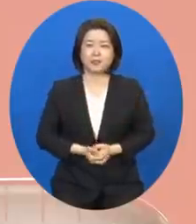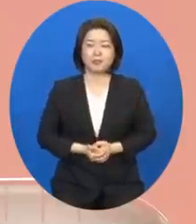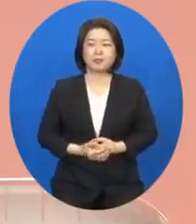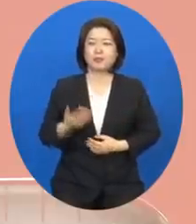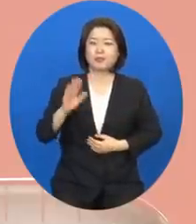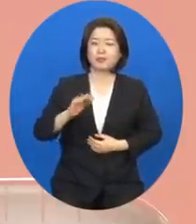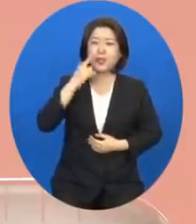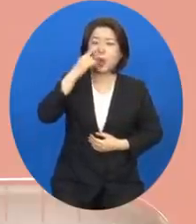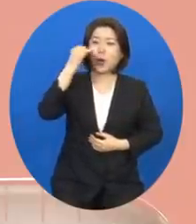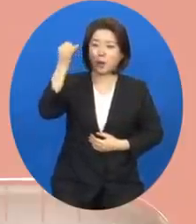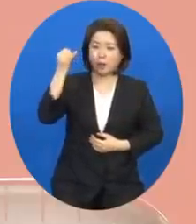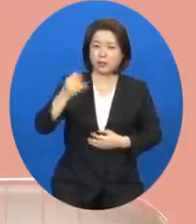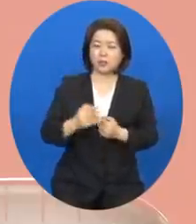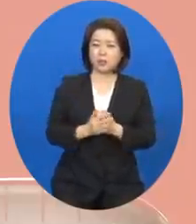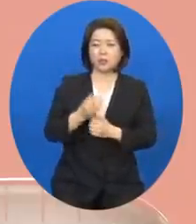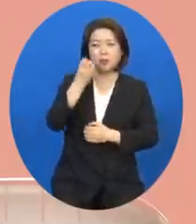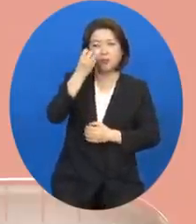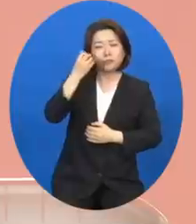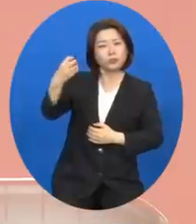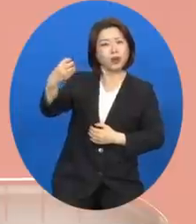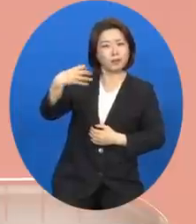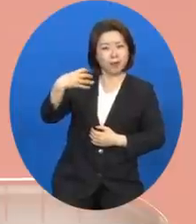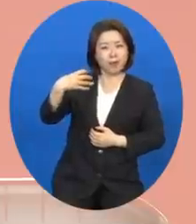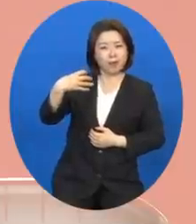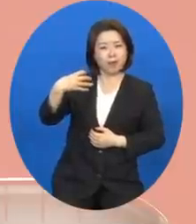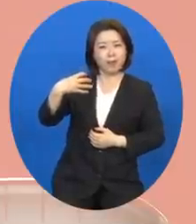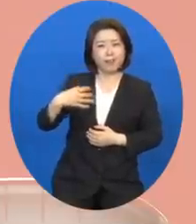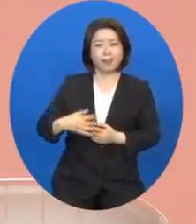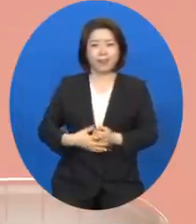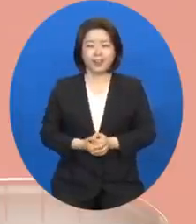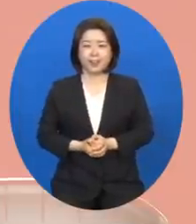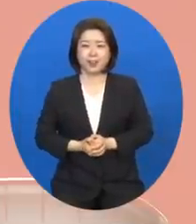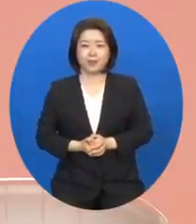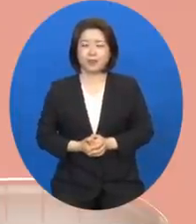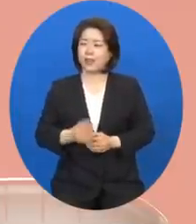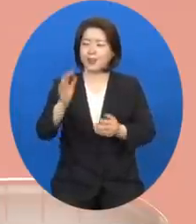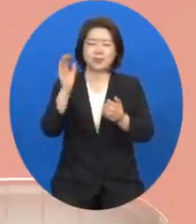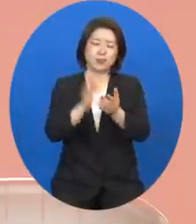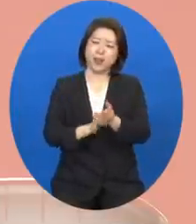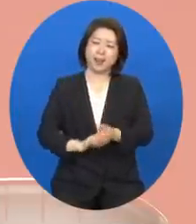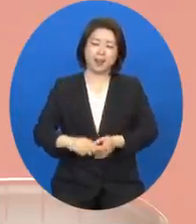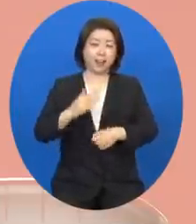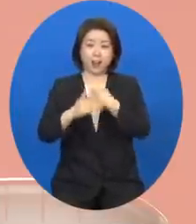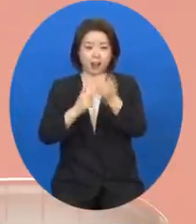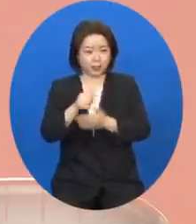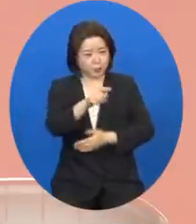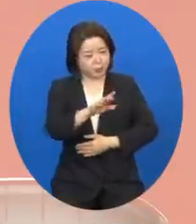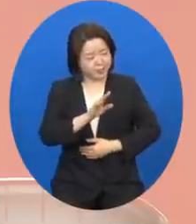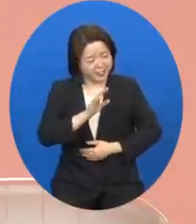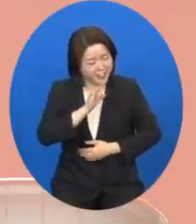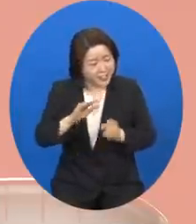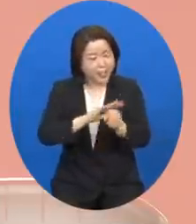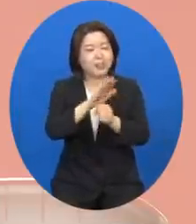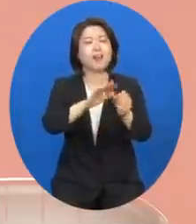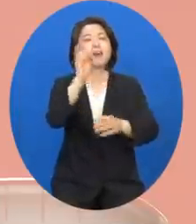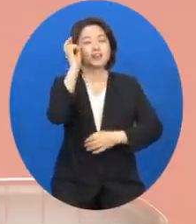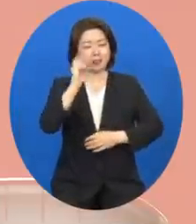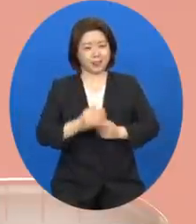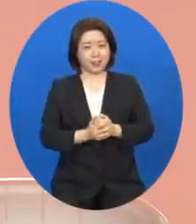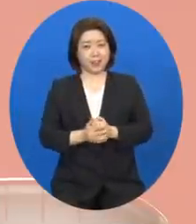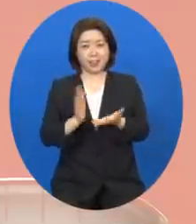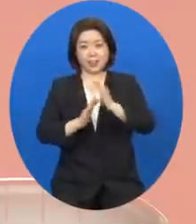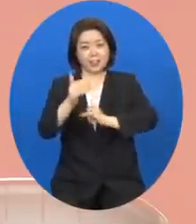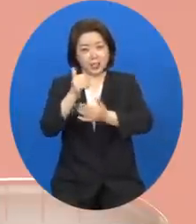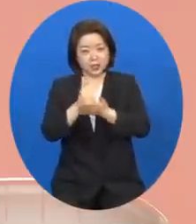그런데 어머님이 이상한 말씀을 하시는 겁니다. 야, 하나님이 너 정말 사랑하시더라.